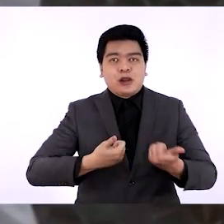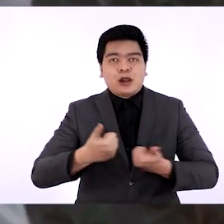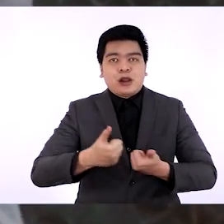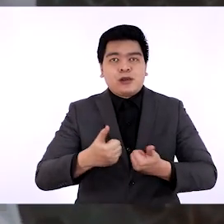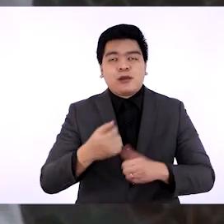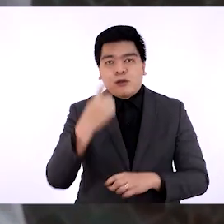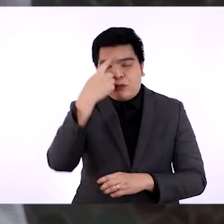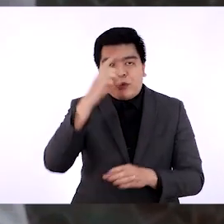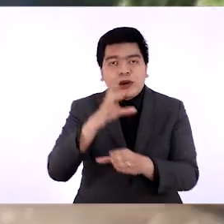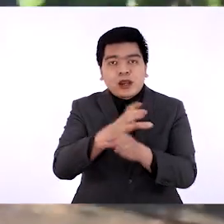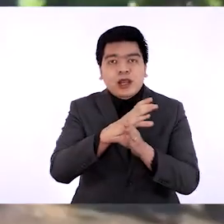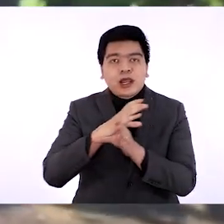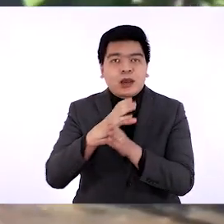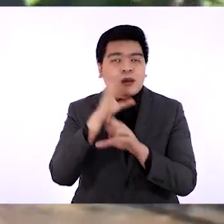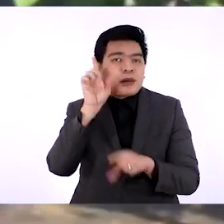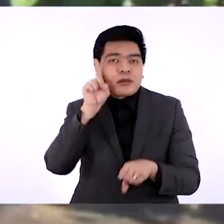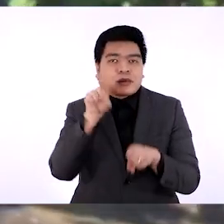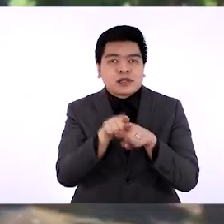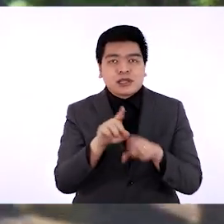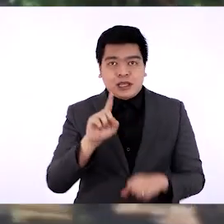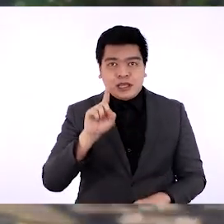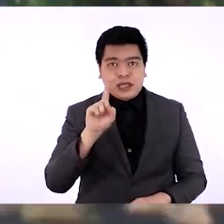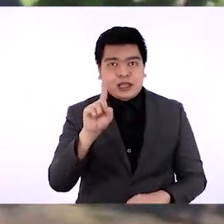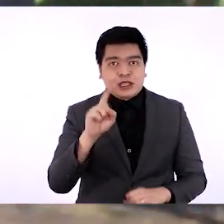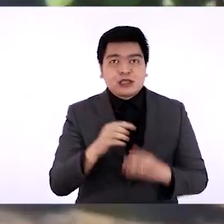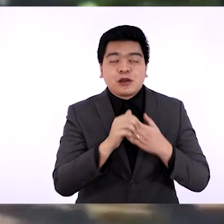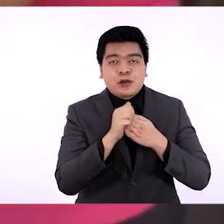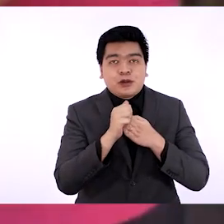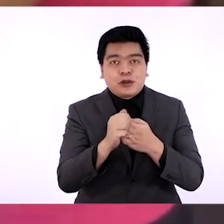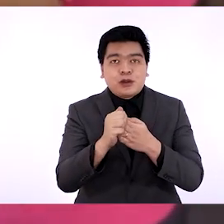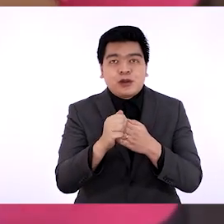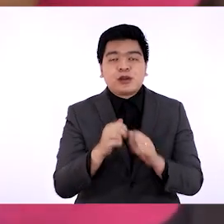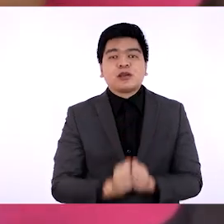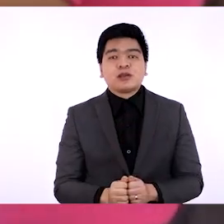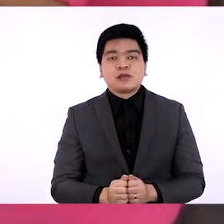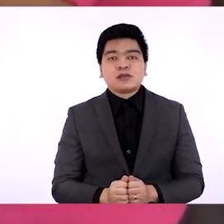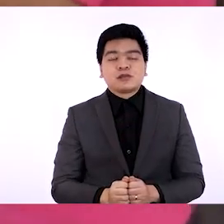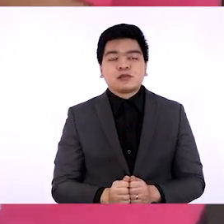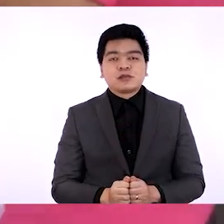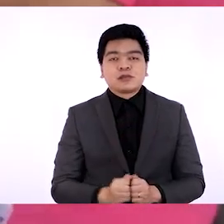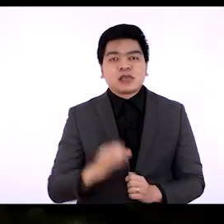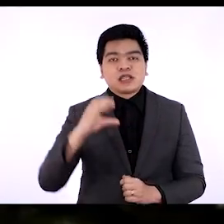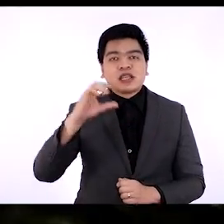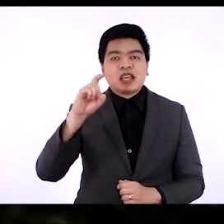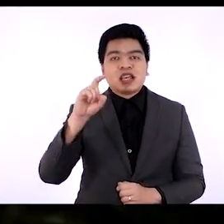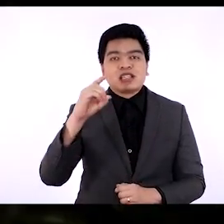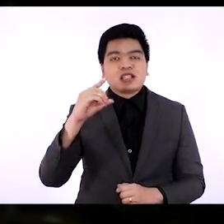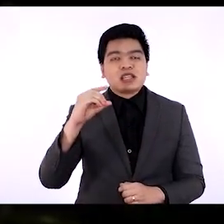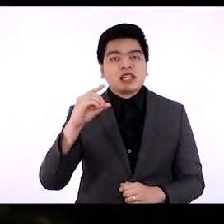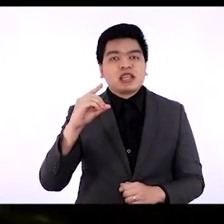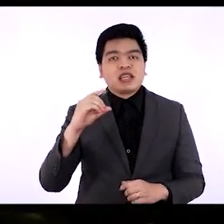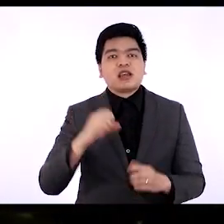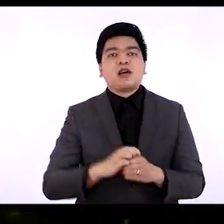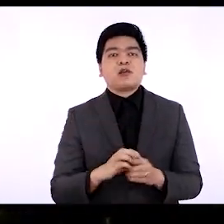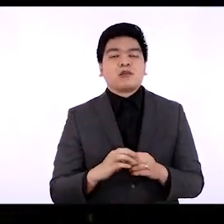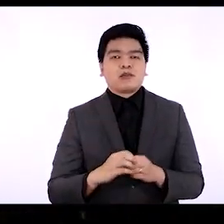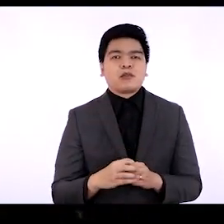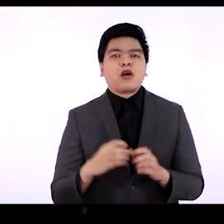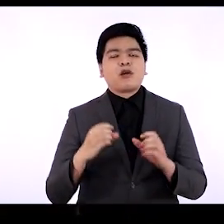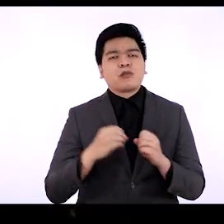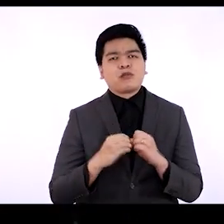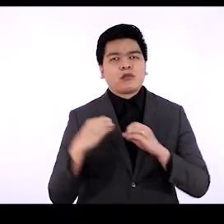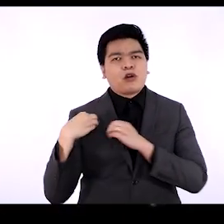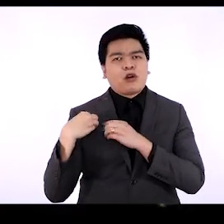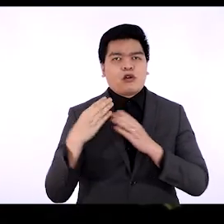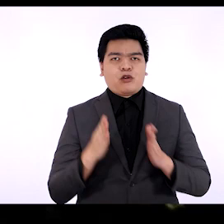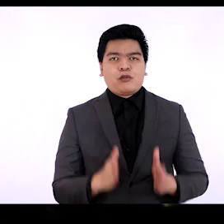sa paglingap sa mga kapatid. Isa sa mga nanguna rito ay ang tagapanguna sa Christian Society for the Deaf ng distrito,